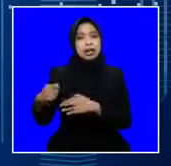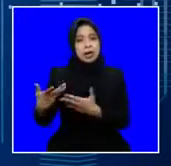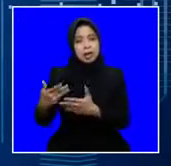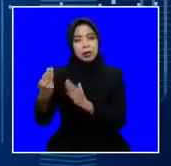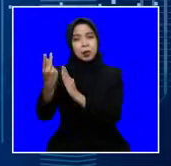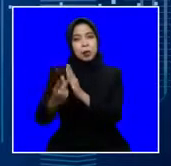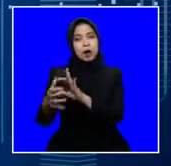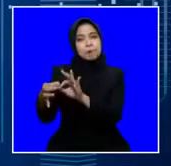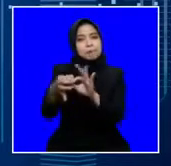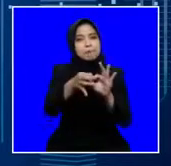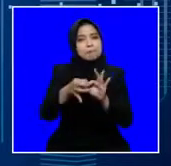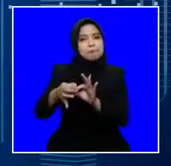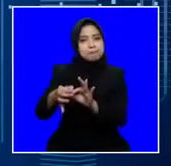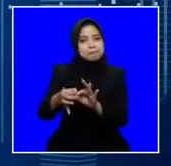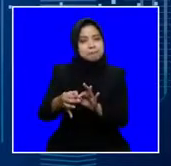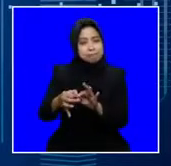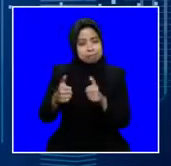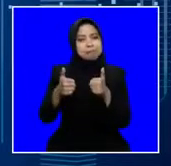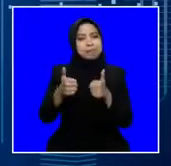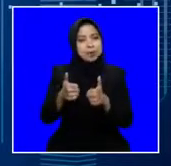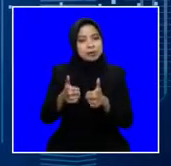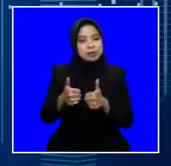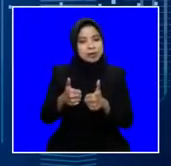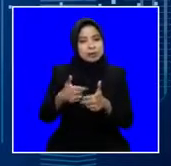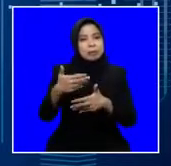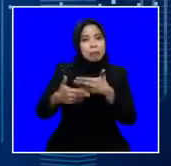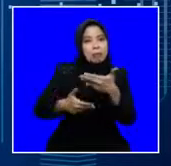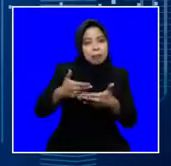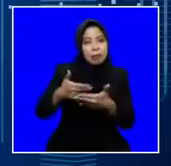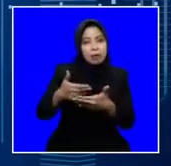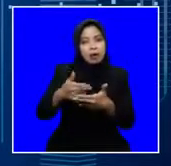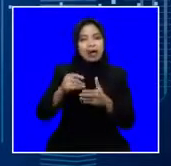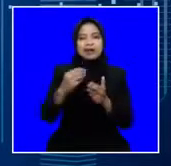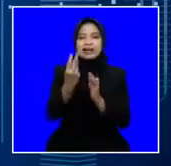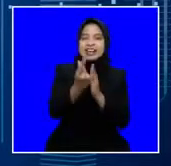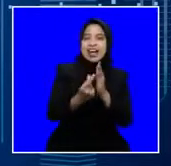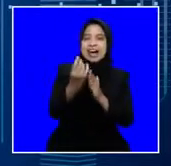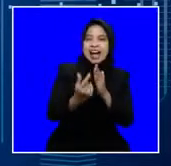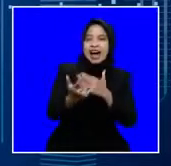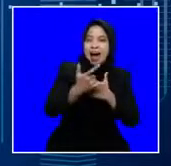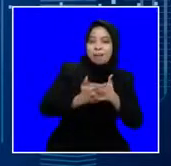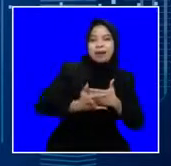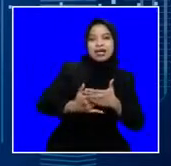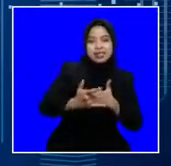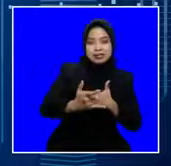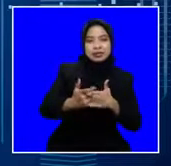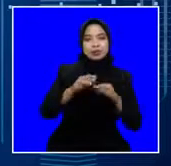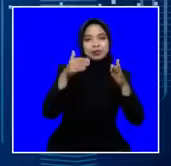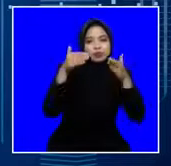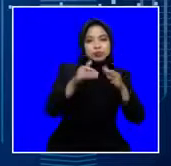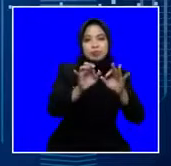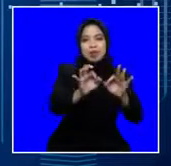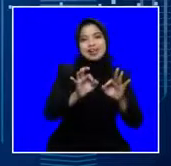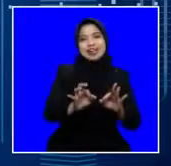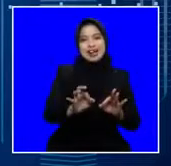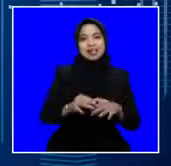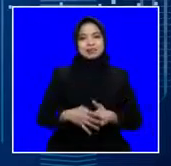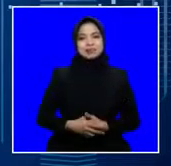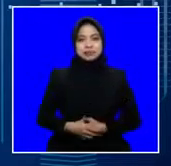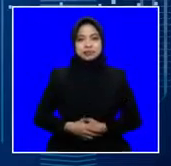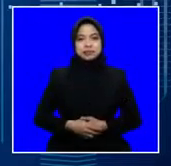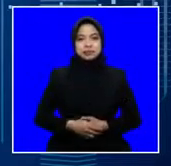Kementerian Keuangan sebagai pengelola dari BLU Dana Abadi Pendidikan. Ibu Bapak